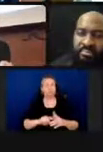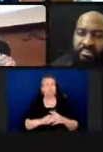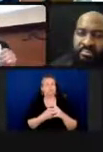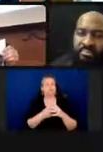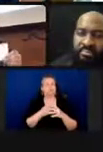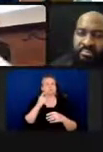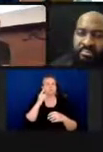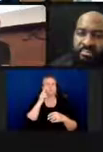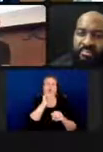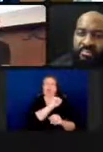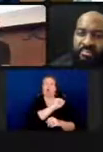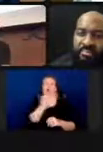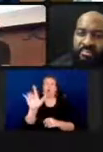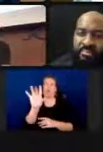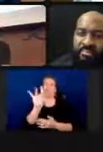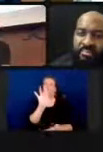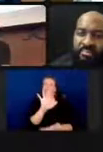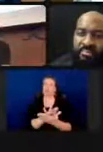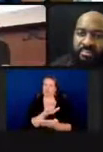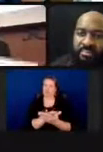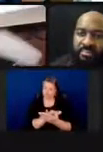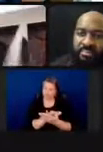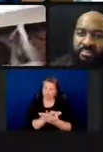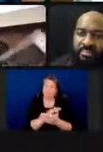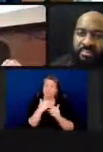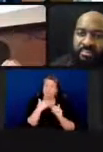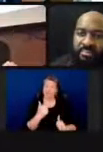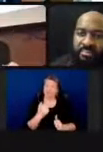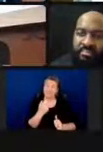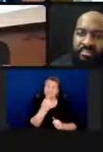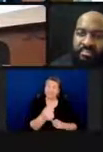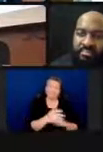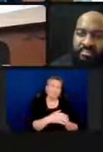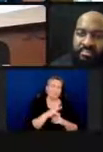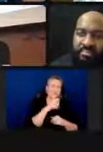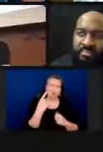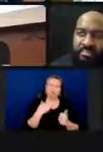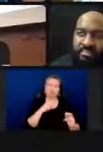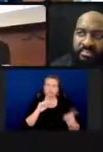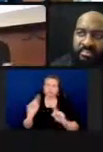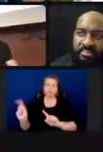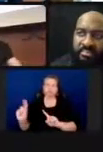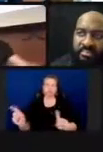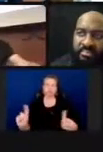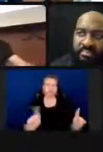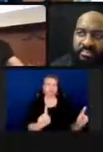kwanza katika utekelezaji wa mpango wetu katika shule hizo nane. Naweza kusema kwamba